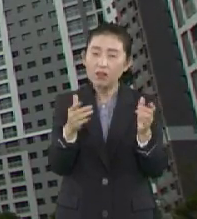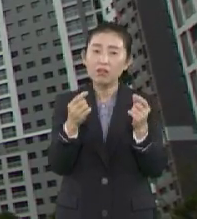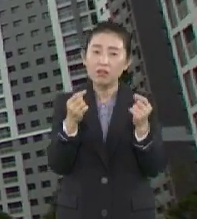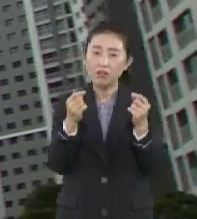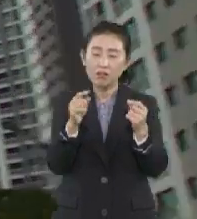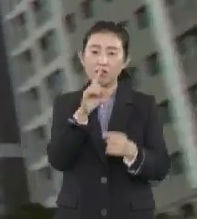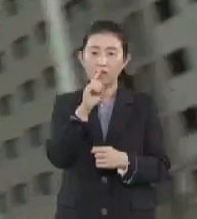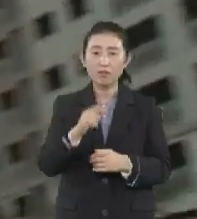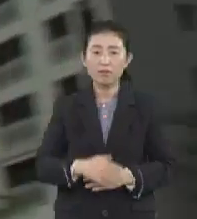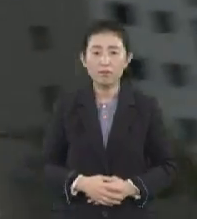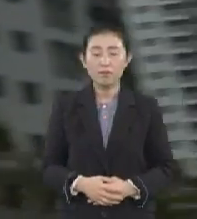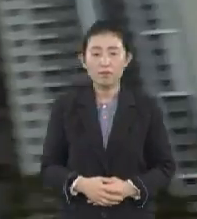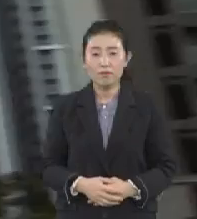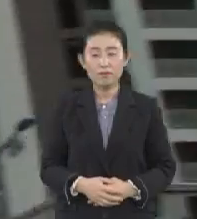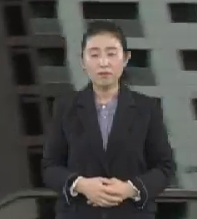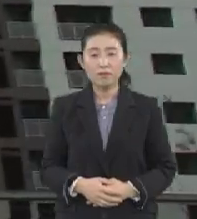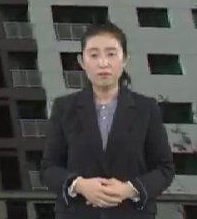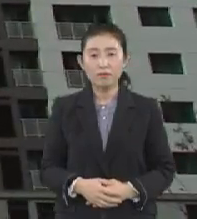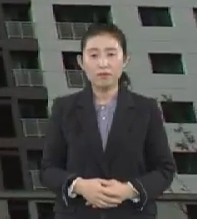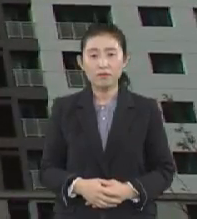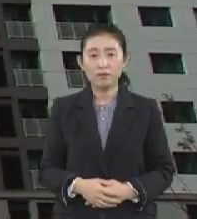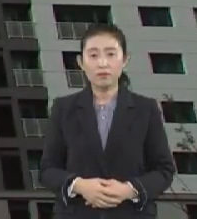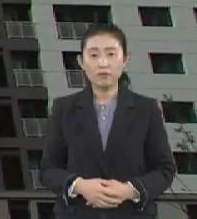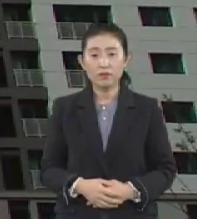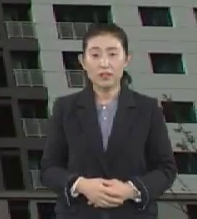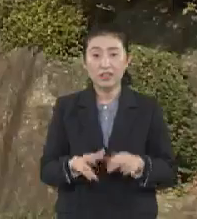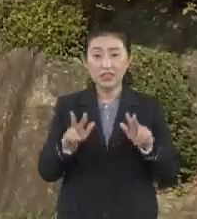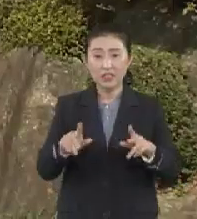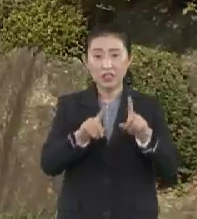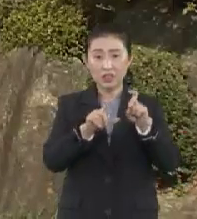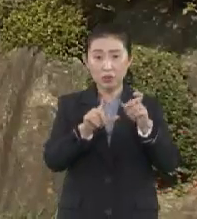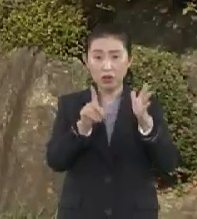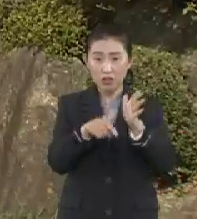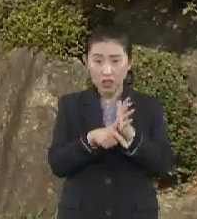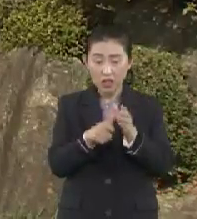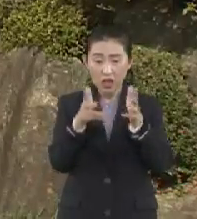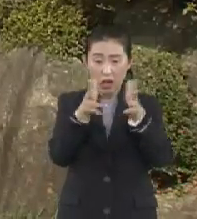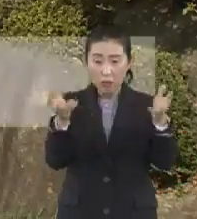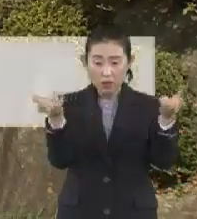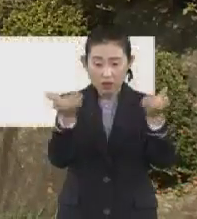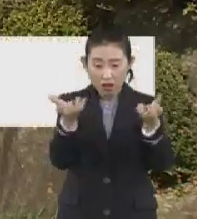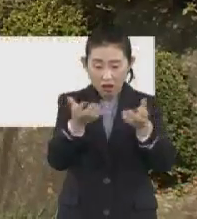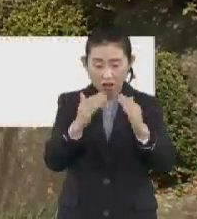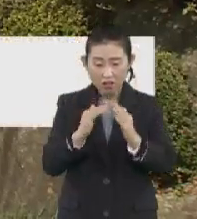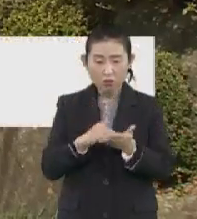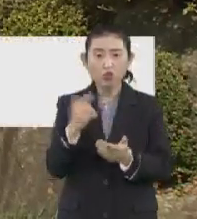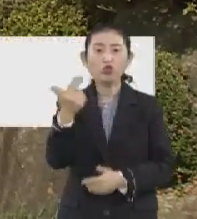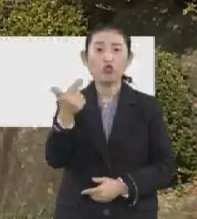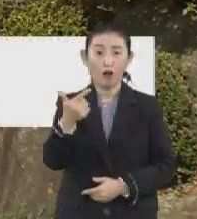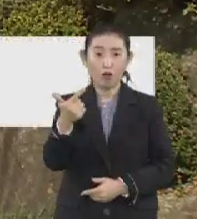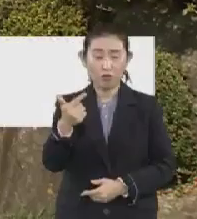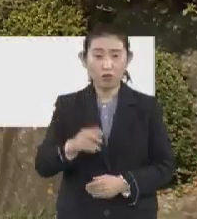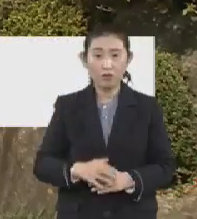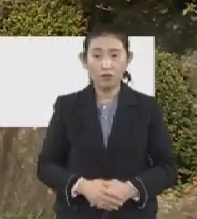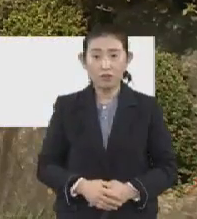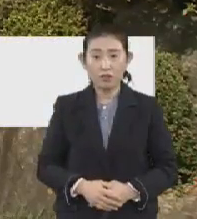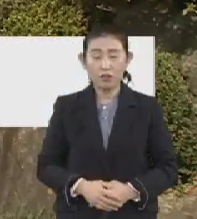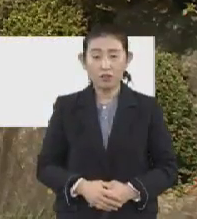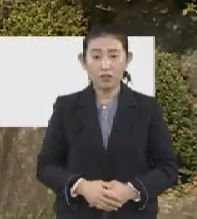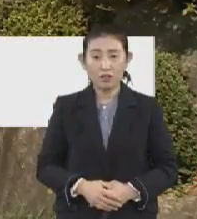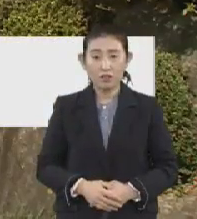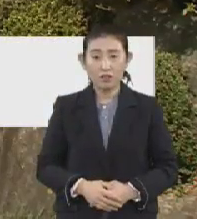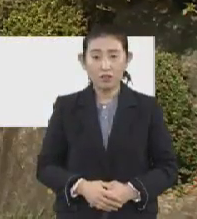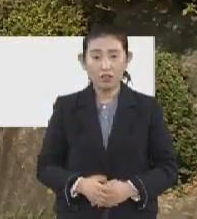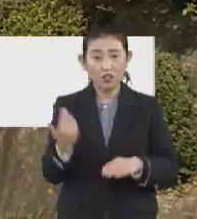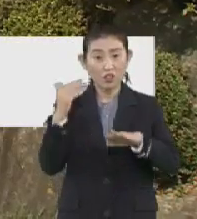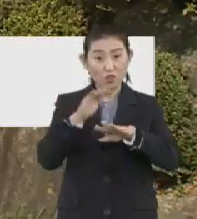아니냐는 조심스런 분석이 나옵니다. 그러니까 지금 11월 달에 6천 가구 정도가 이제 입주 물량이 나오게 되거든요. 그러면 이제 임대차